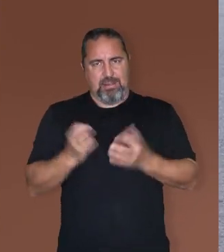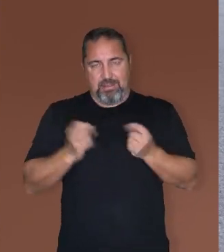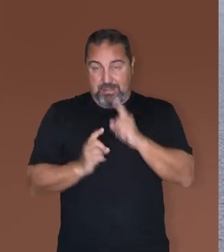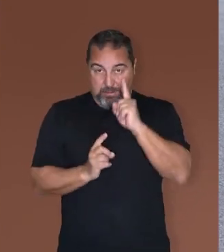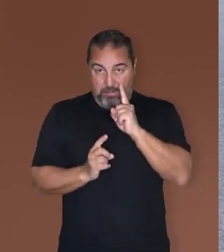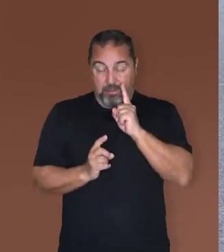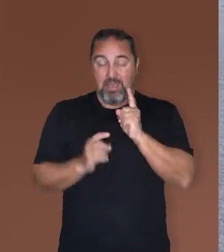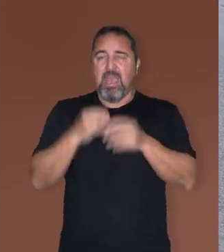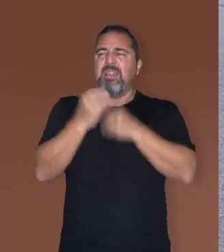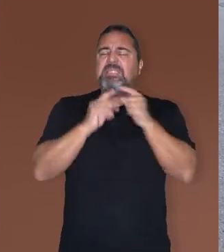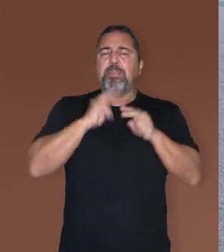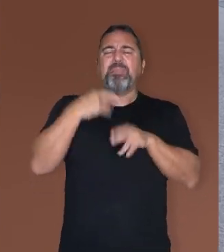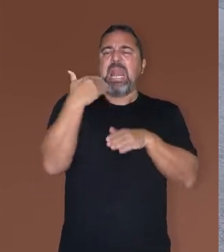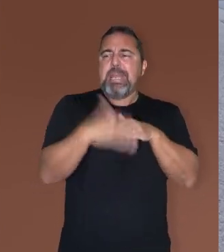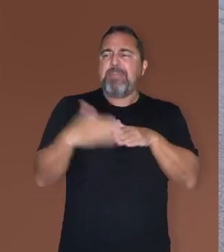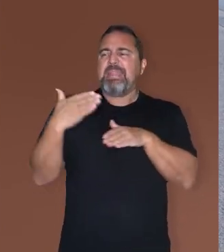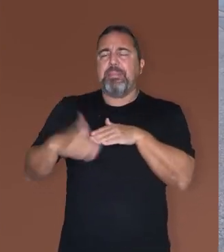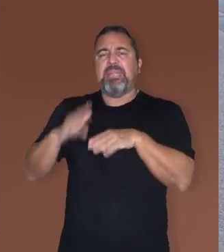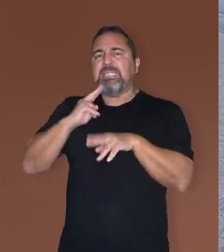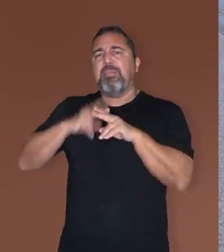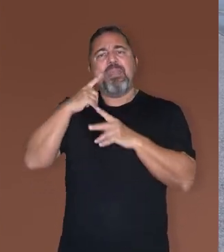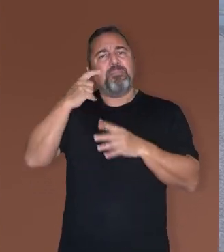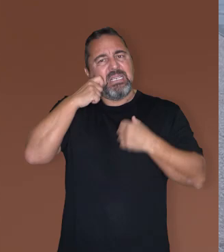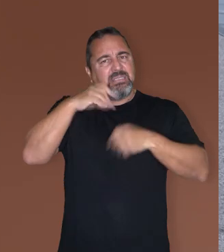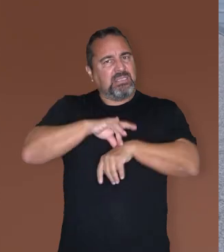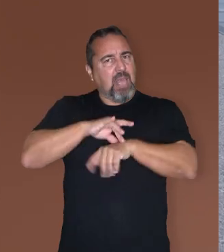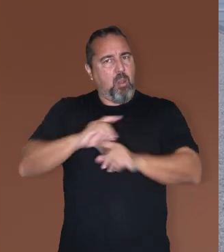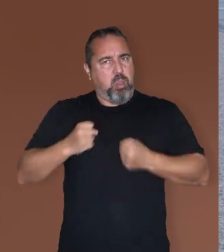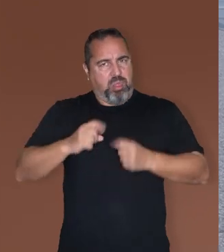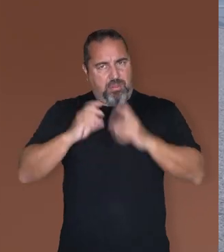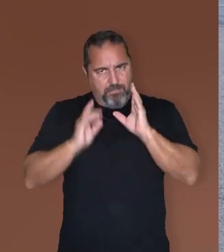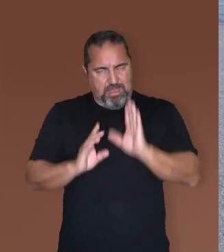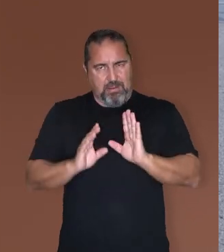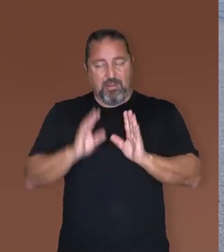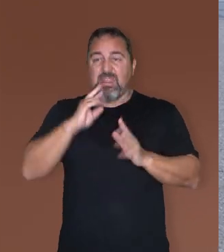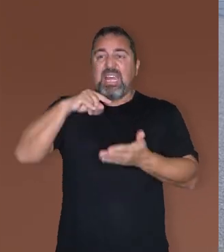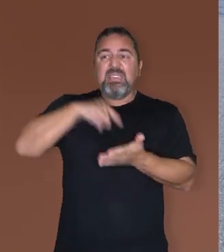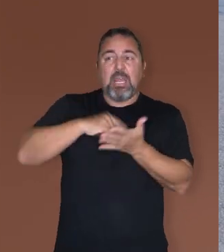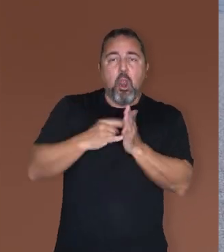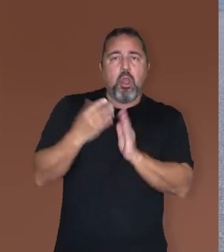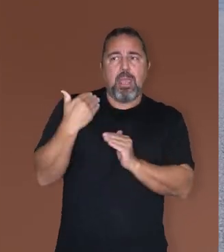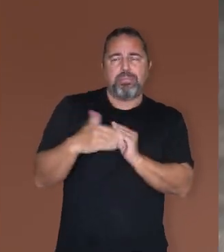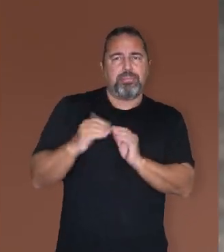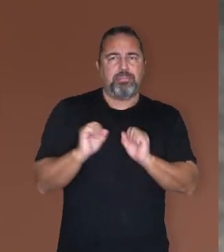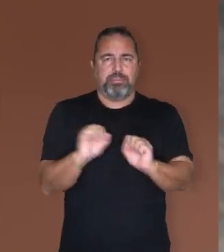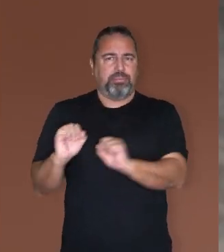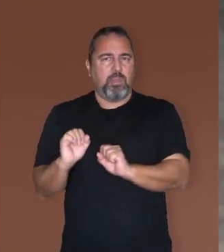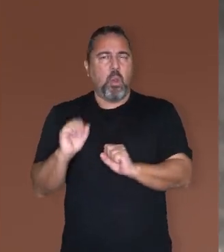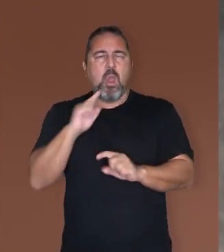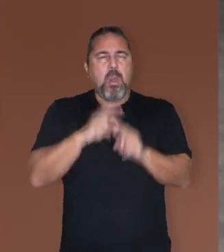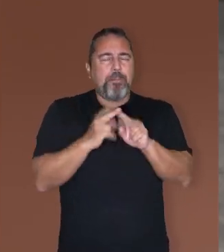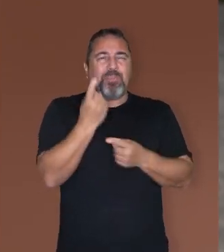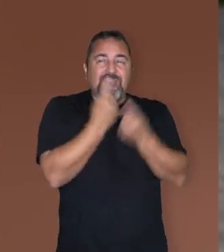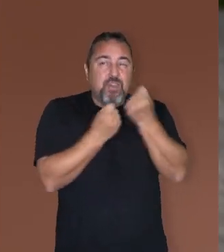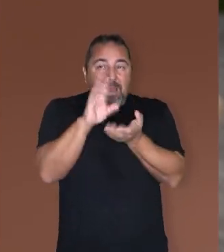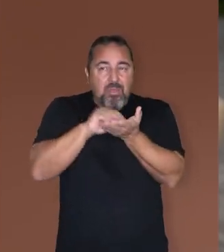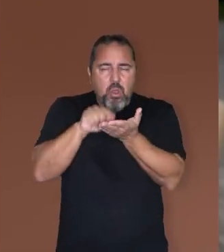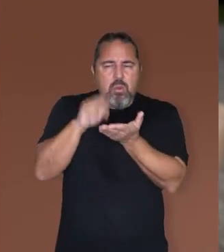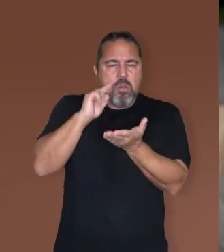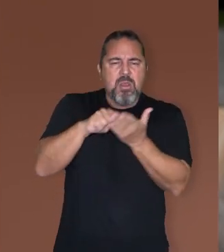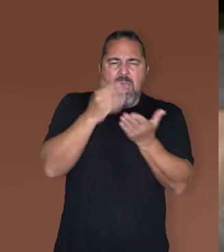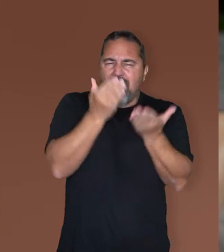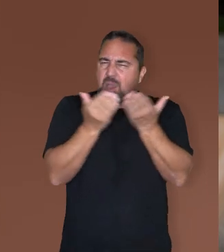duzu. Ezarri muga osasungarriak teknologia erabiltzean. Ikasi lineako informazioa